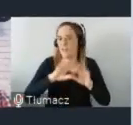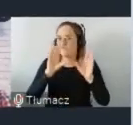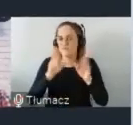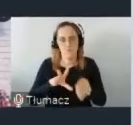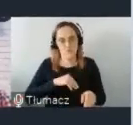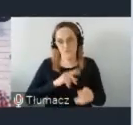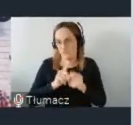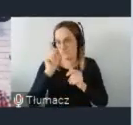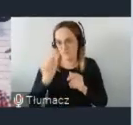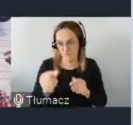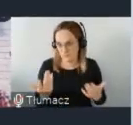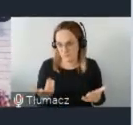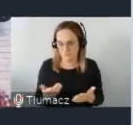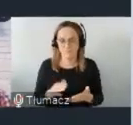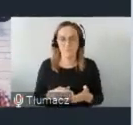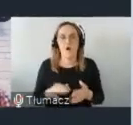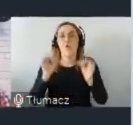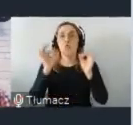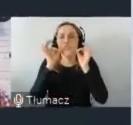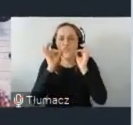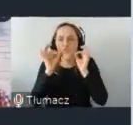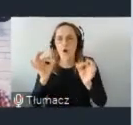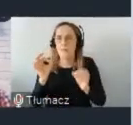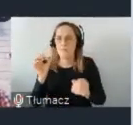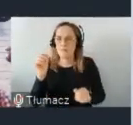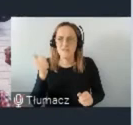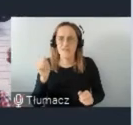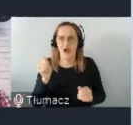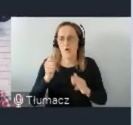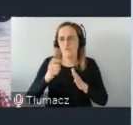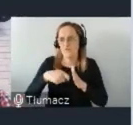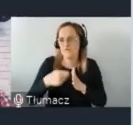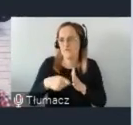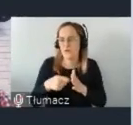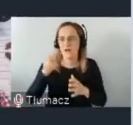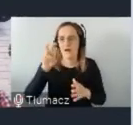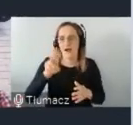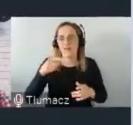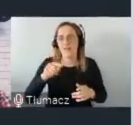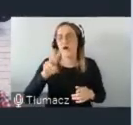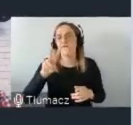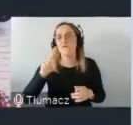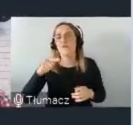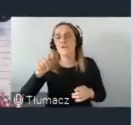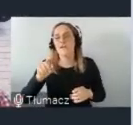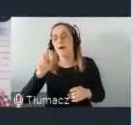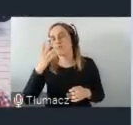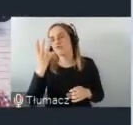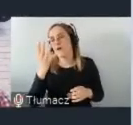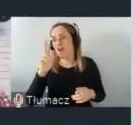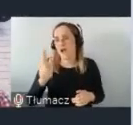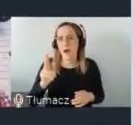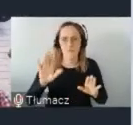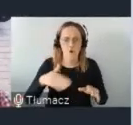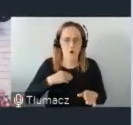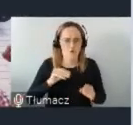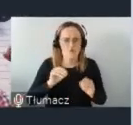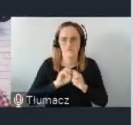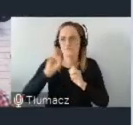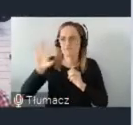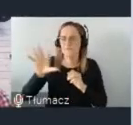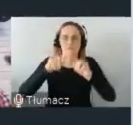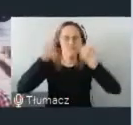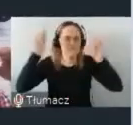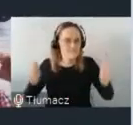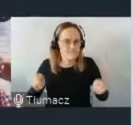wybierzemy. Oczywiście mamy dobrej jakości filmy, na przykład HD, Full HD, 4K, które możemy puścić na monitorze biblioteczce